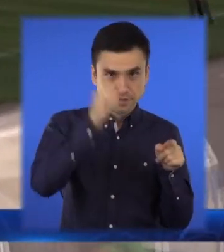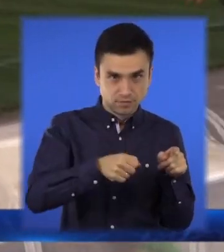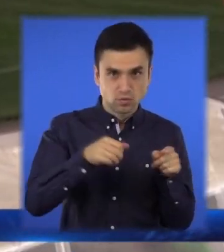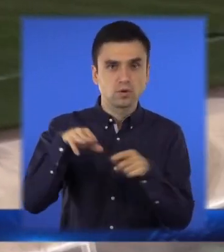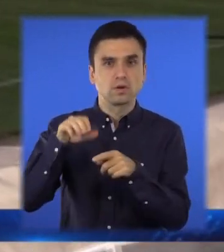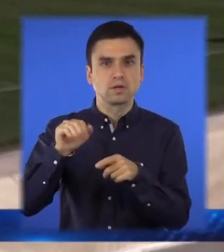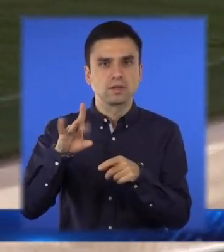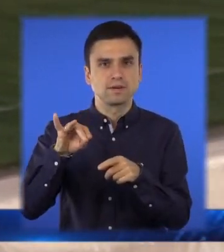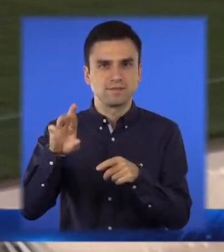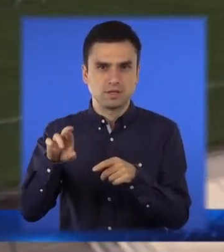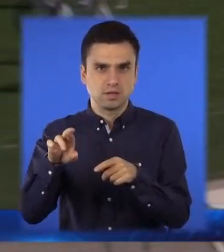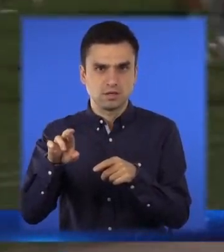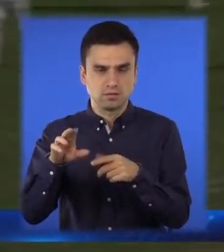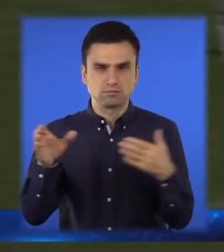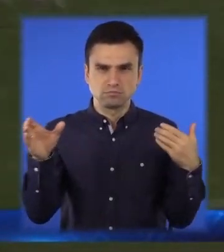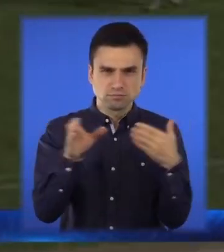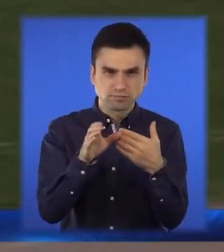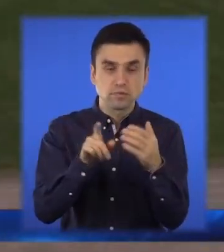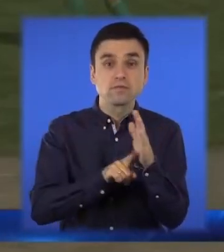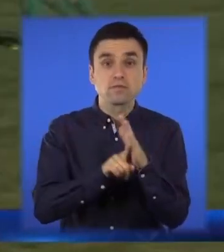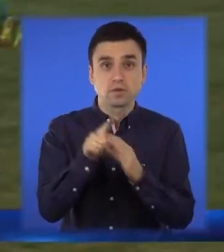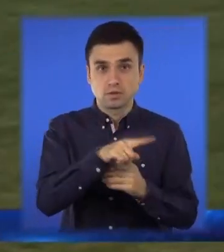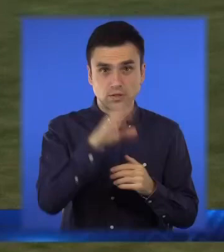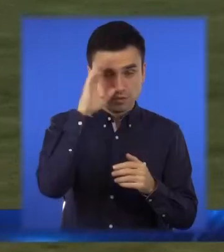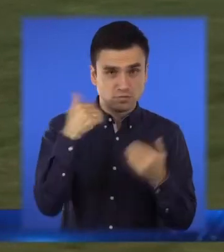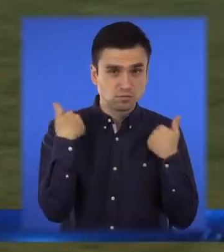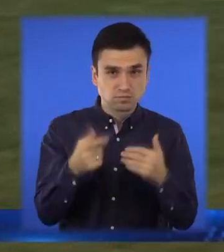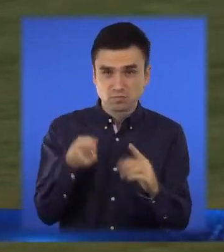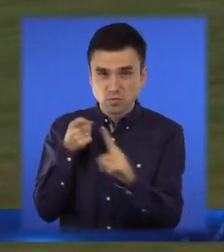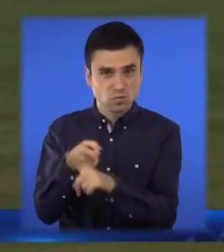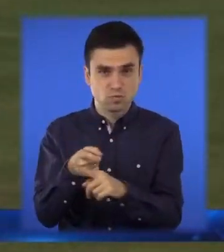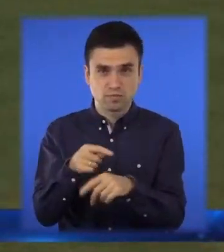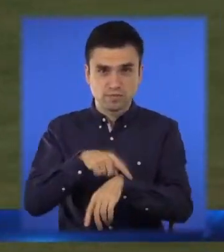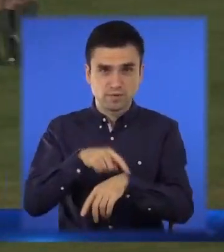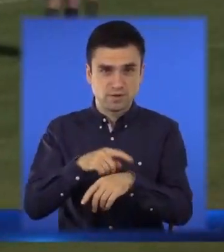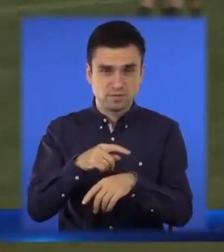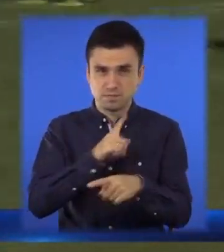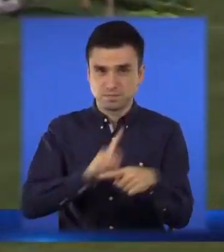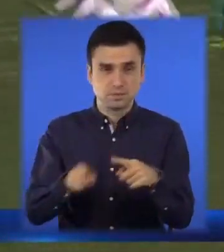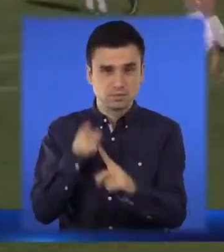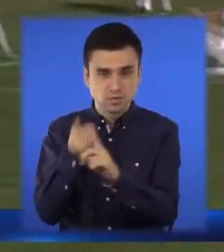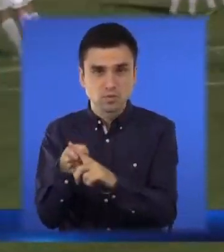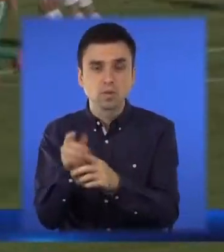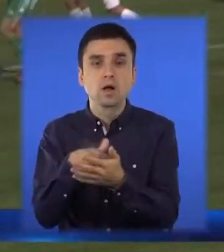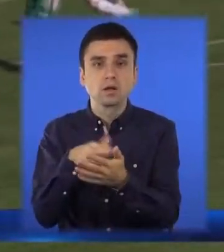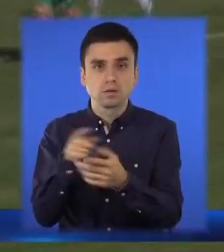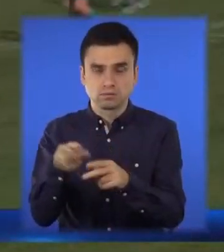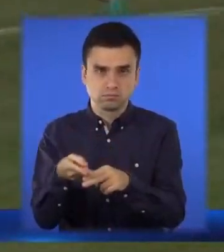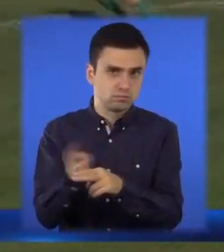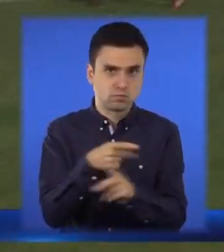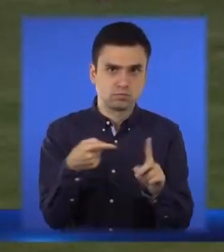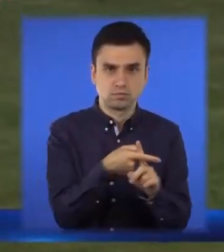ворота суперників. Проте гравці «Таврії» доволі швидко зрівняли рахунок, а протягом решти часу тримали